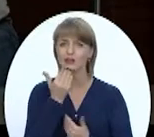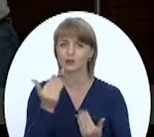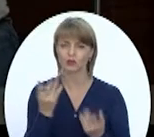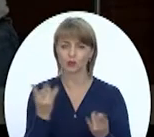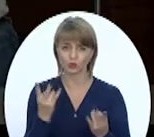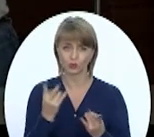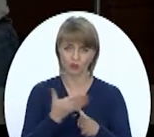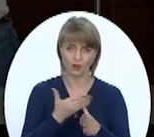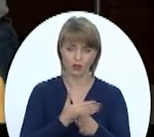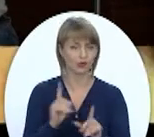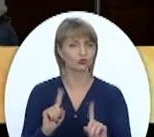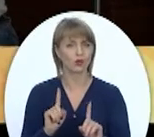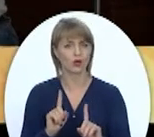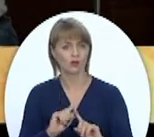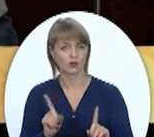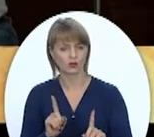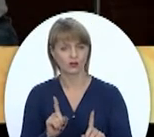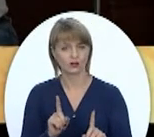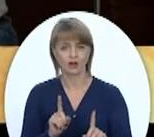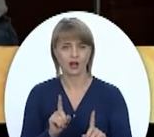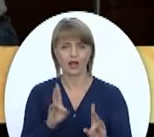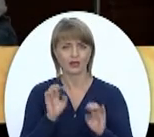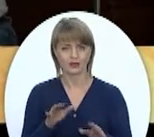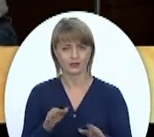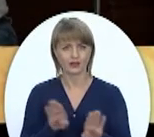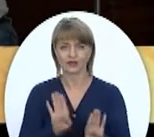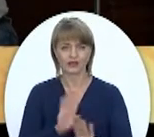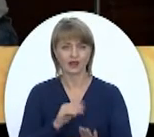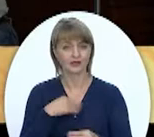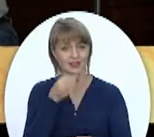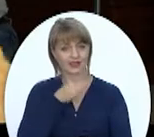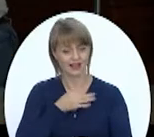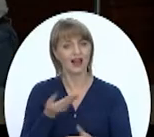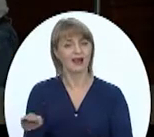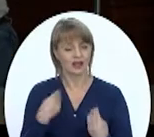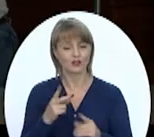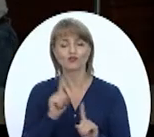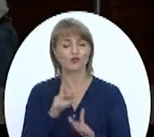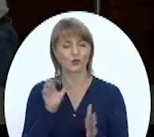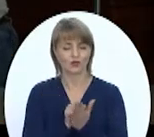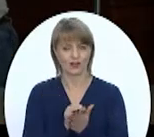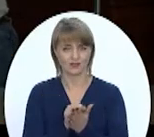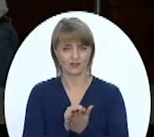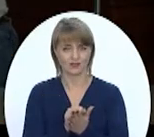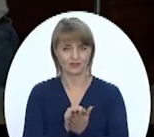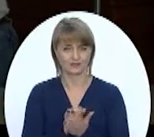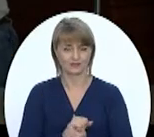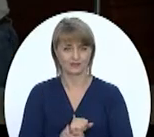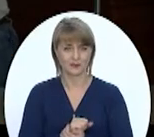помогать что-нибудь, что-нибудь делать. А, нет, не так. Ты сказал, дайте мне чем-нибудь заняться. Хочу с вами заниматься. Вы